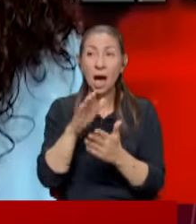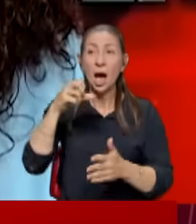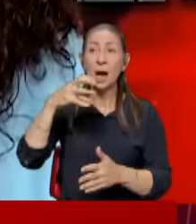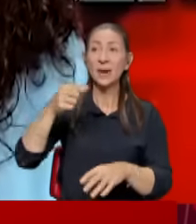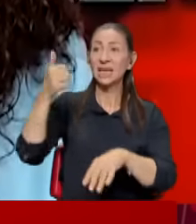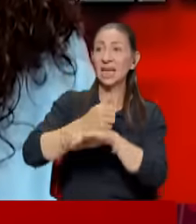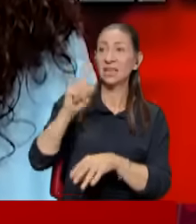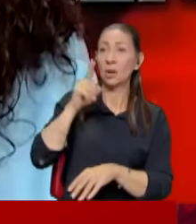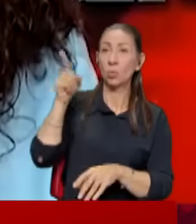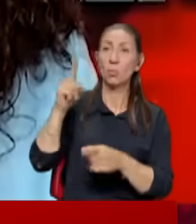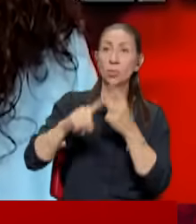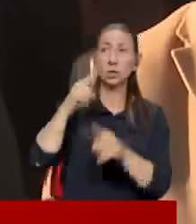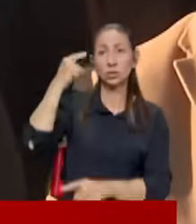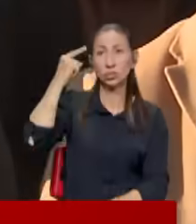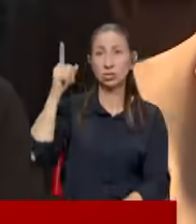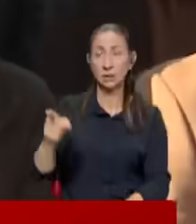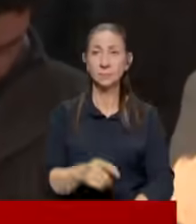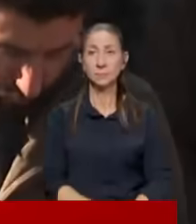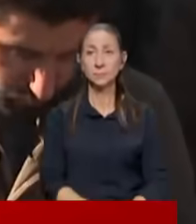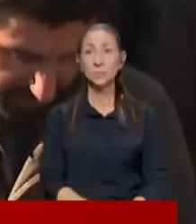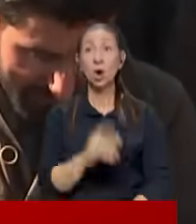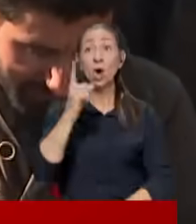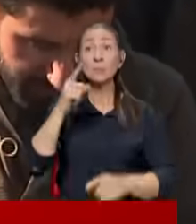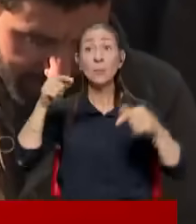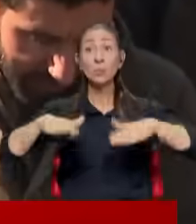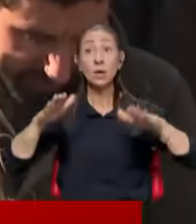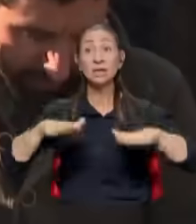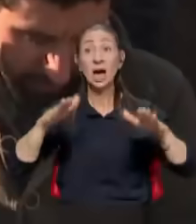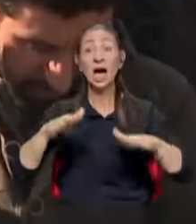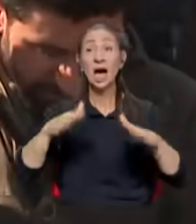AKP iktidarı ve bu siyasi yanlıştır. Öğretmenler burada!